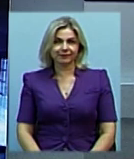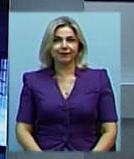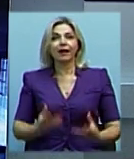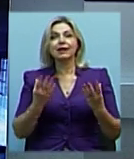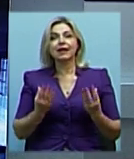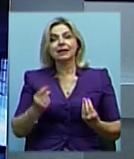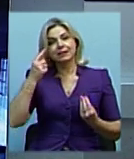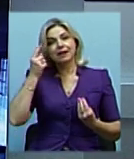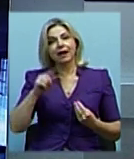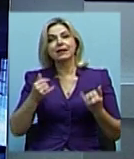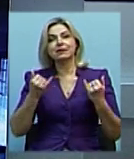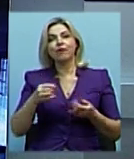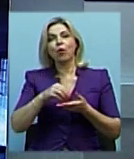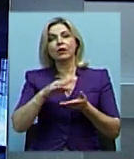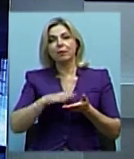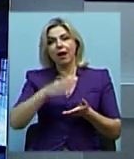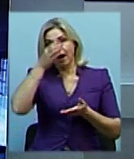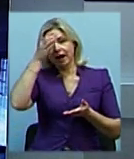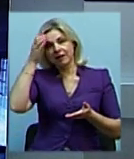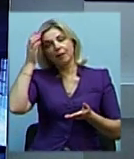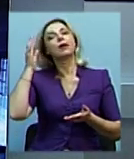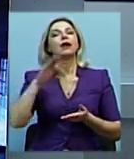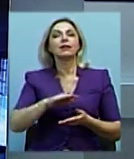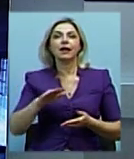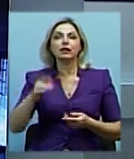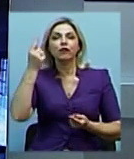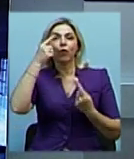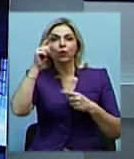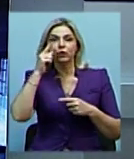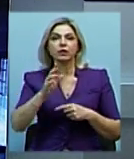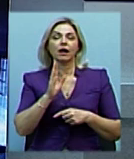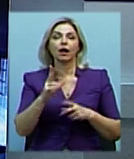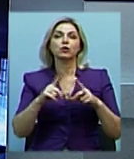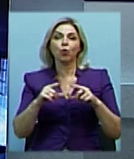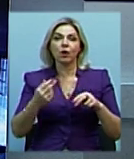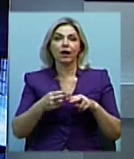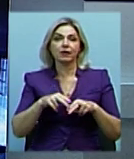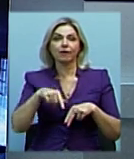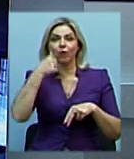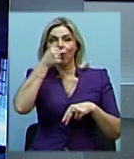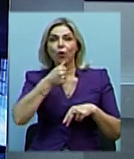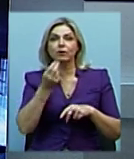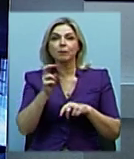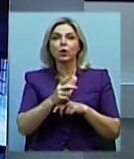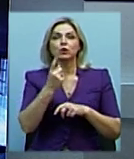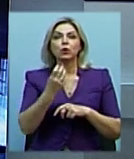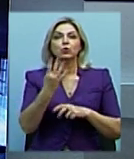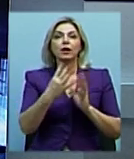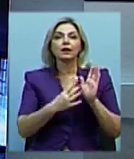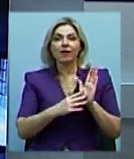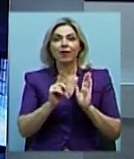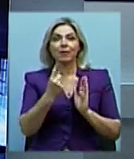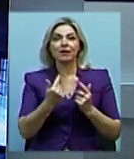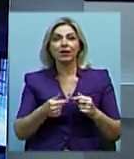День знань сьогодні відзначили і в Академії дитячої творчості. До закладу цього року прийшло 149